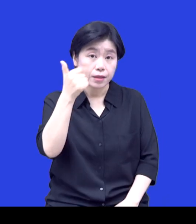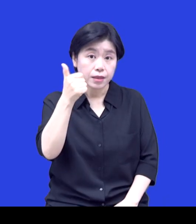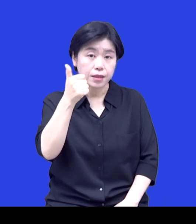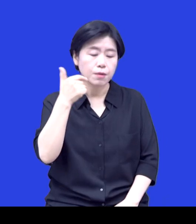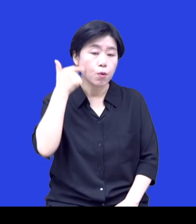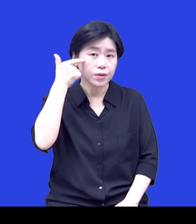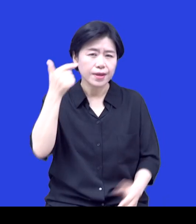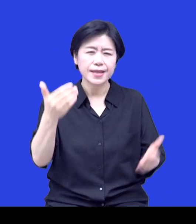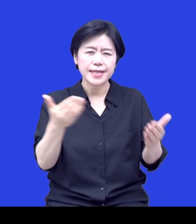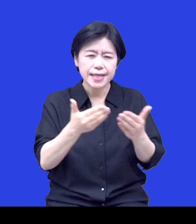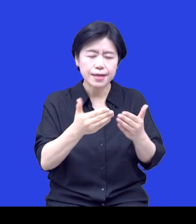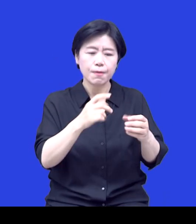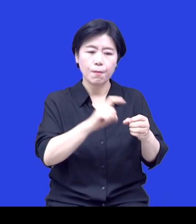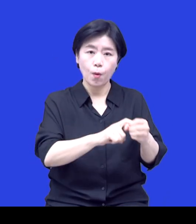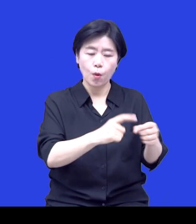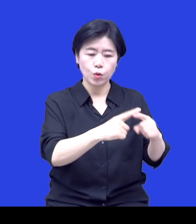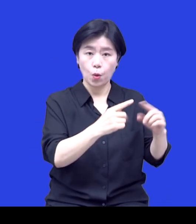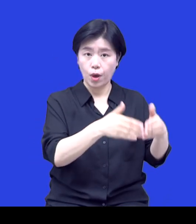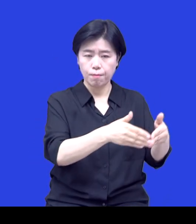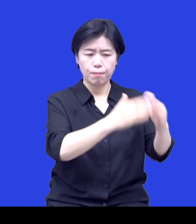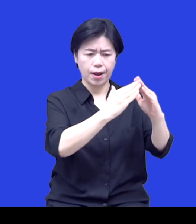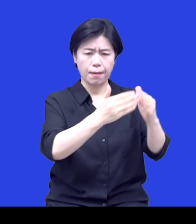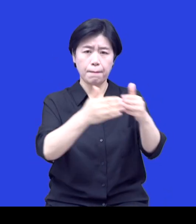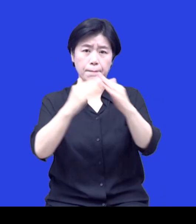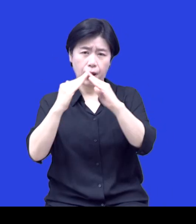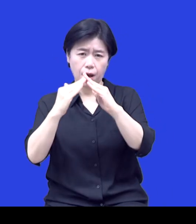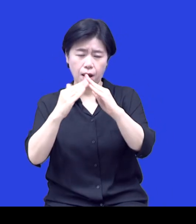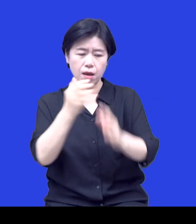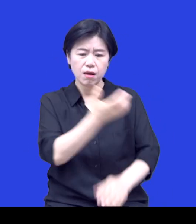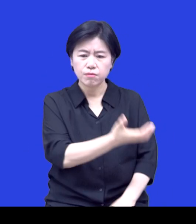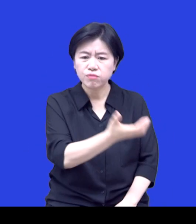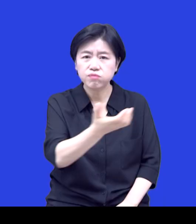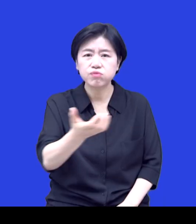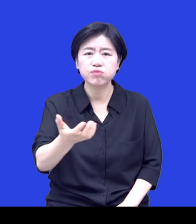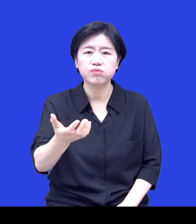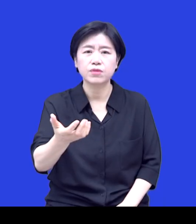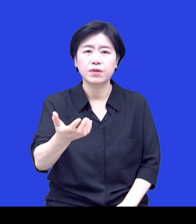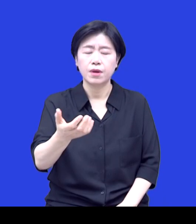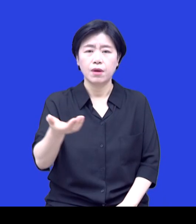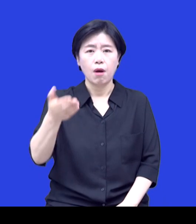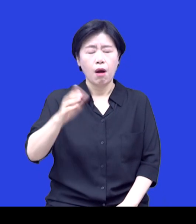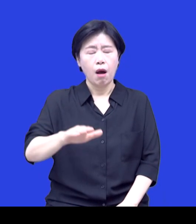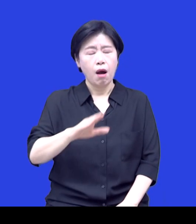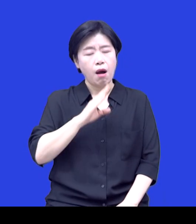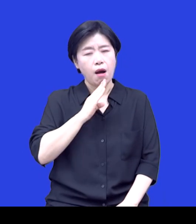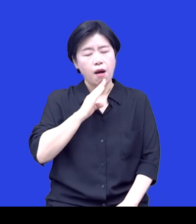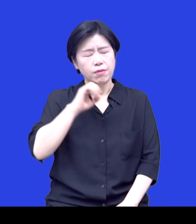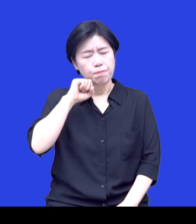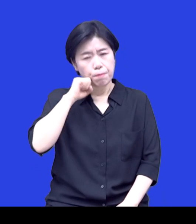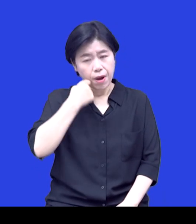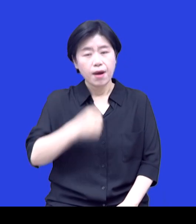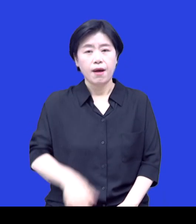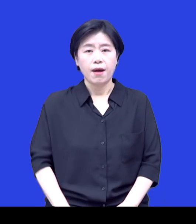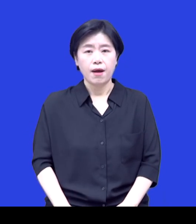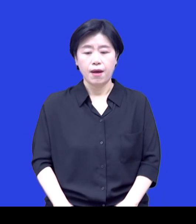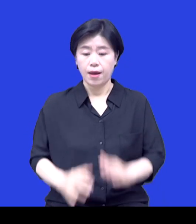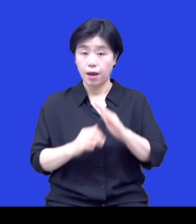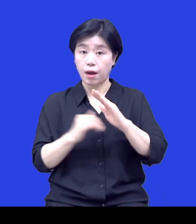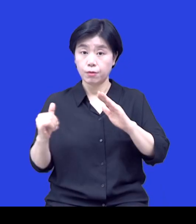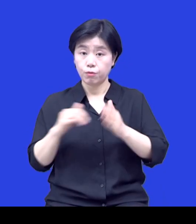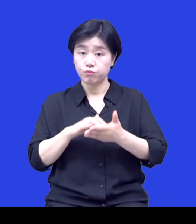개척교회가 힘들어가지고 두 군데에서 두 번 문을 닫았어. 예. 그 다섯 식구가 얼마나 힘들었겠어요. 예. 그래가지고